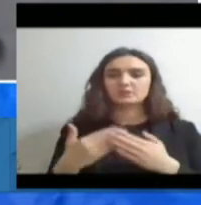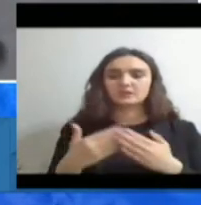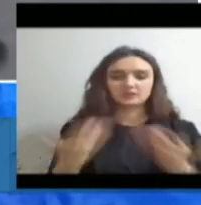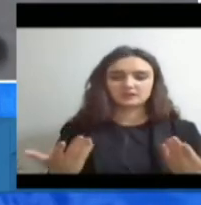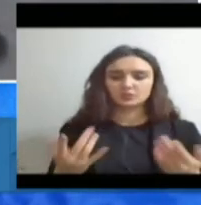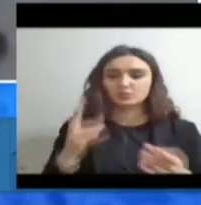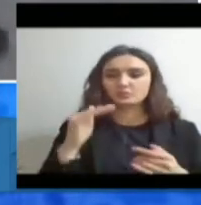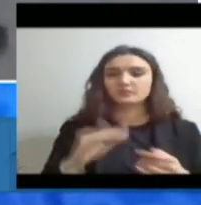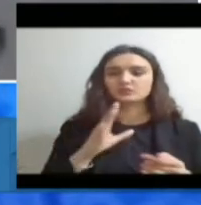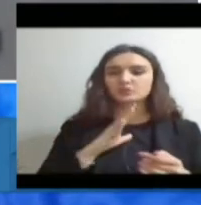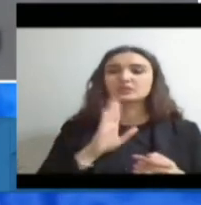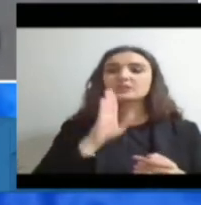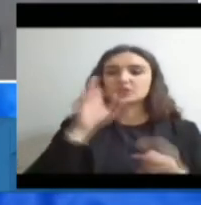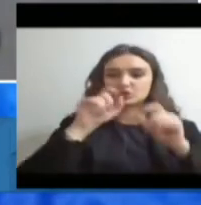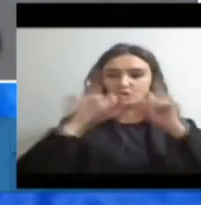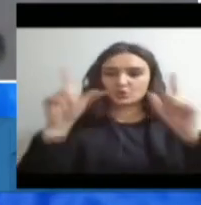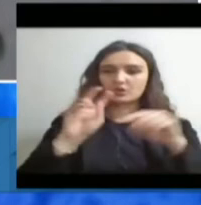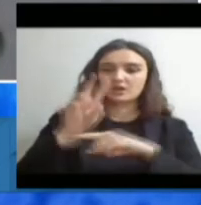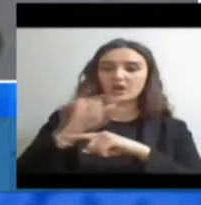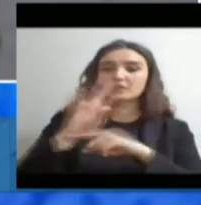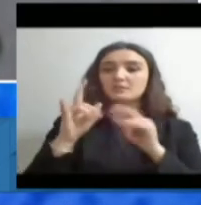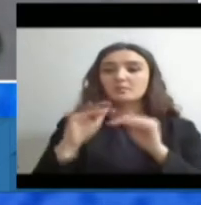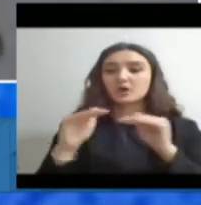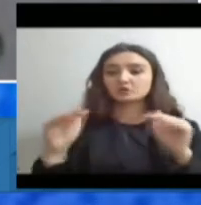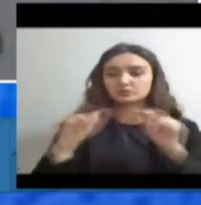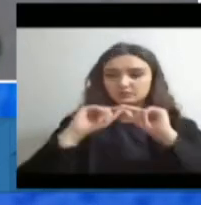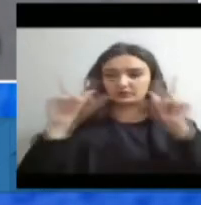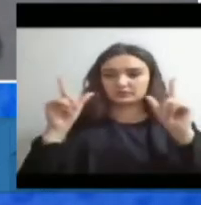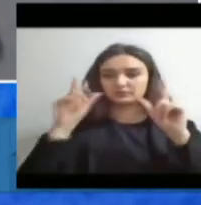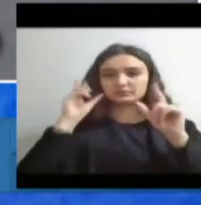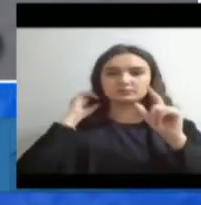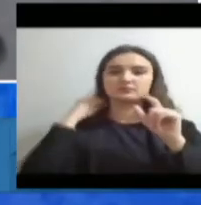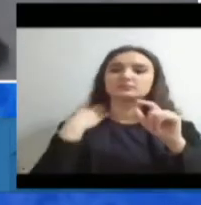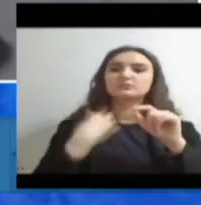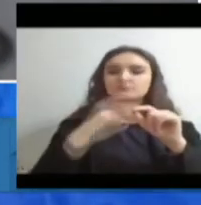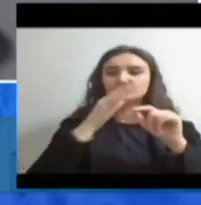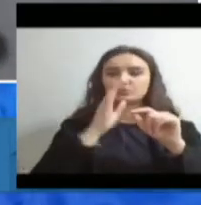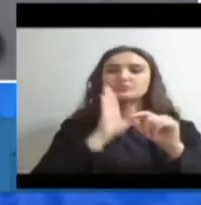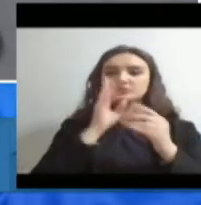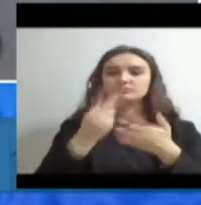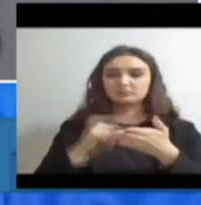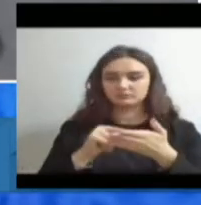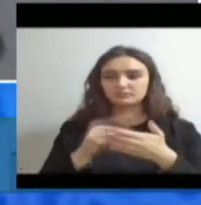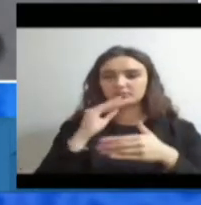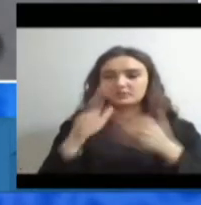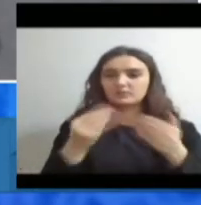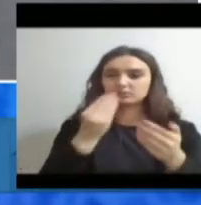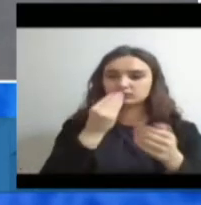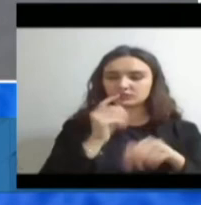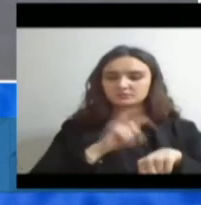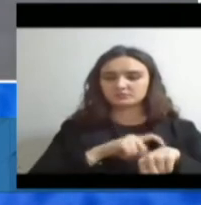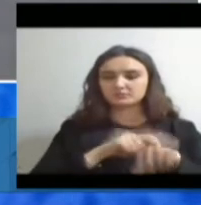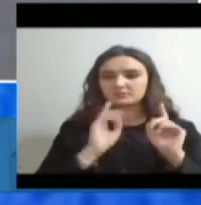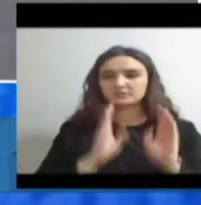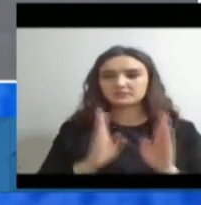ბავშვი მიდიოდა დილით სკოლაში ან ბაღში და იღვიძებდა რაღაც გარკვეულ დროს, ხო? შემდეგ კვების დრო ჰქონდა, ძილის დრო და